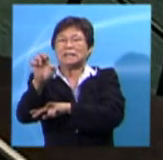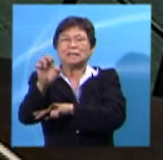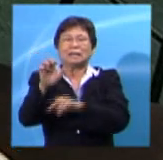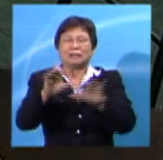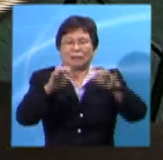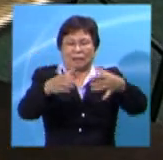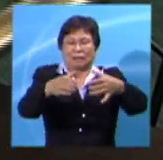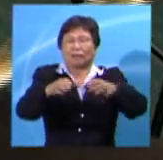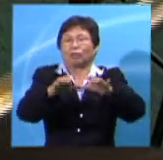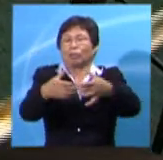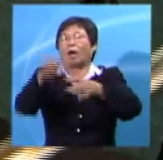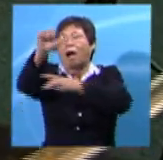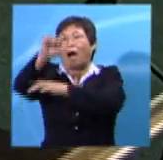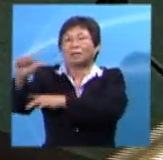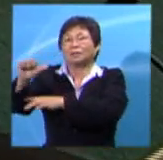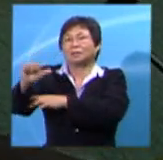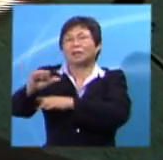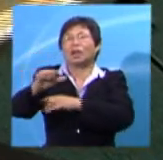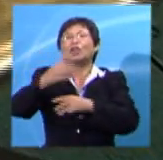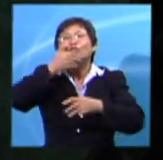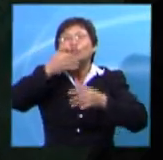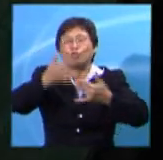Asia Youth Innovation